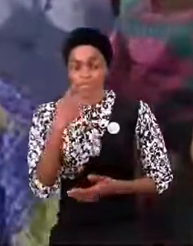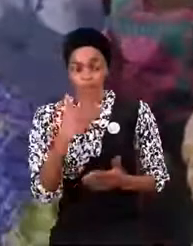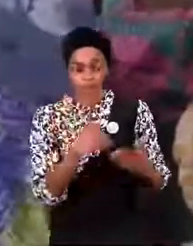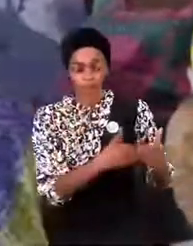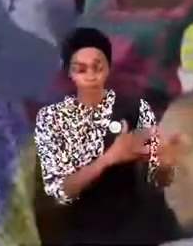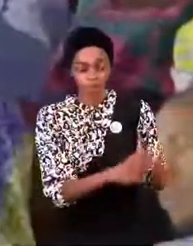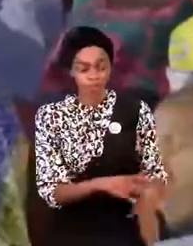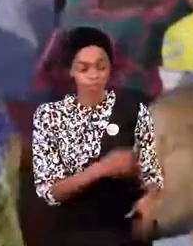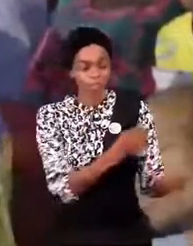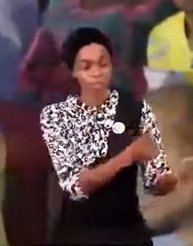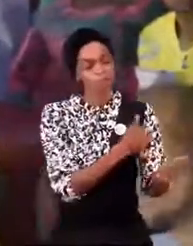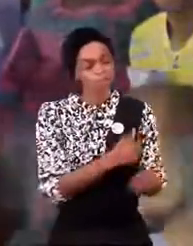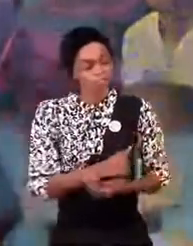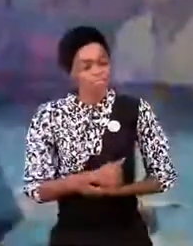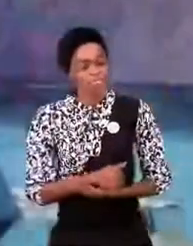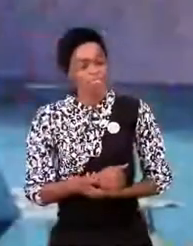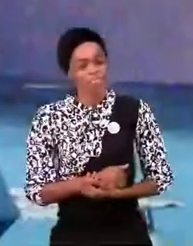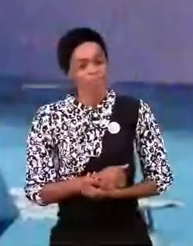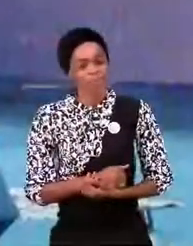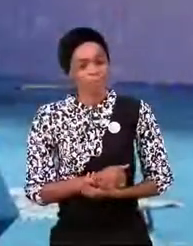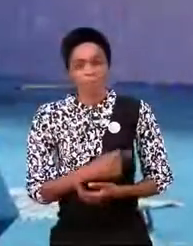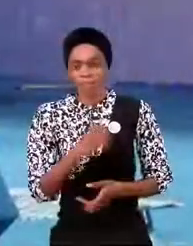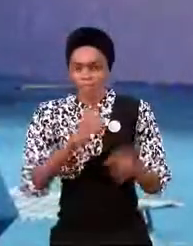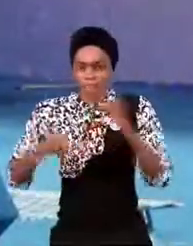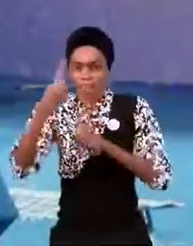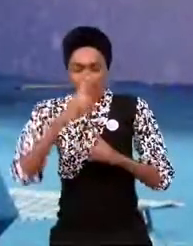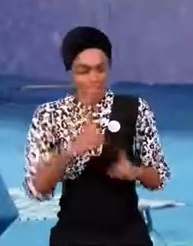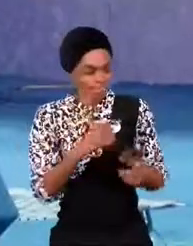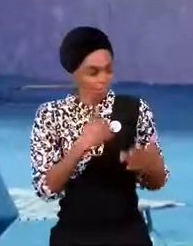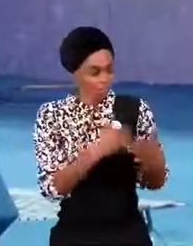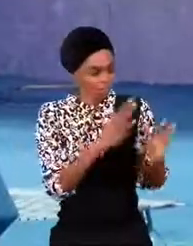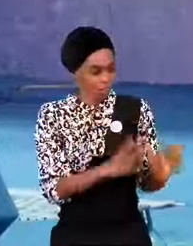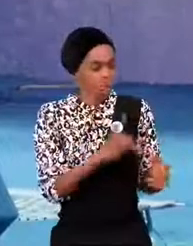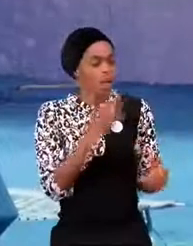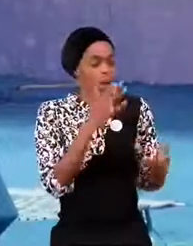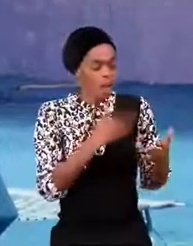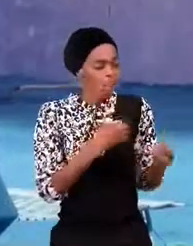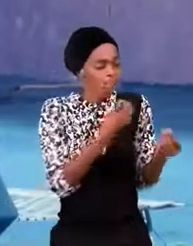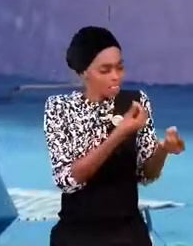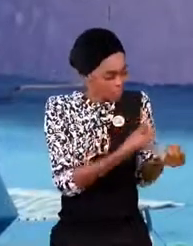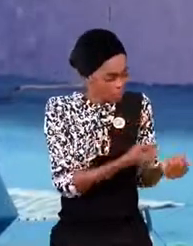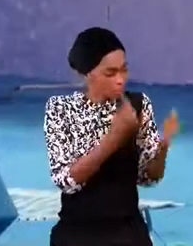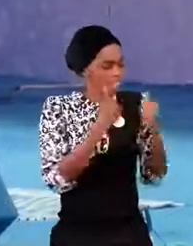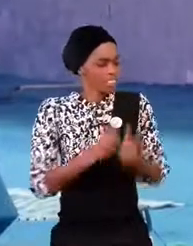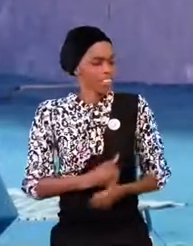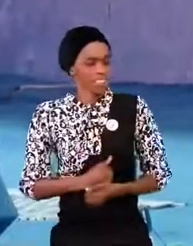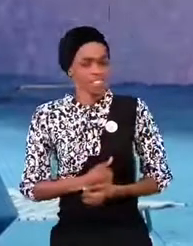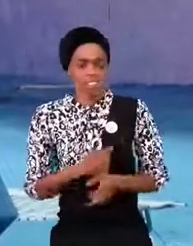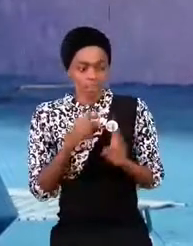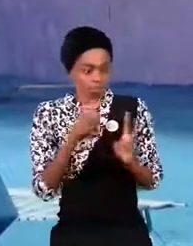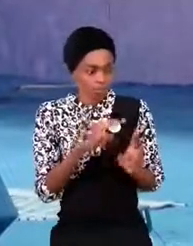Dis-le très bien, non, immédiatement. Ne baisse pas la tête, hein. Quel que soit le défi qu'ils ont, regarde-le